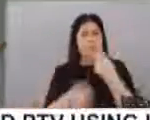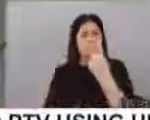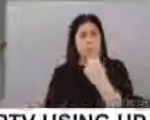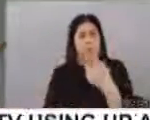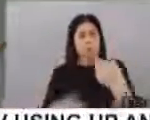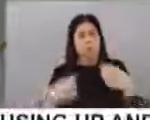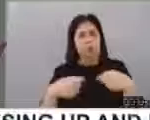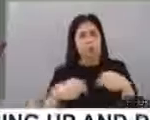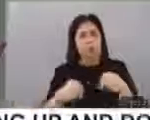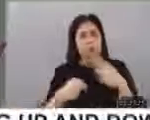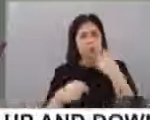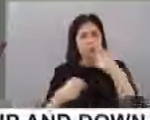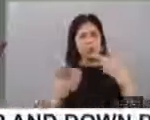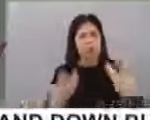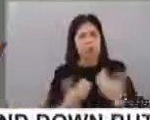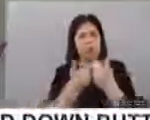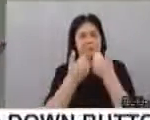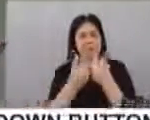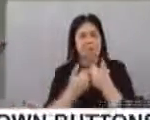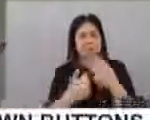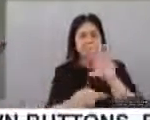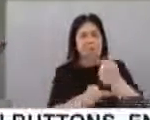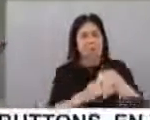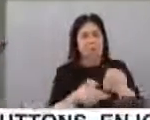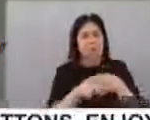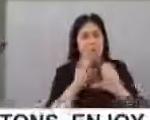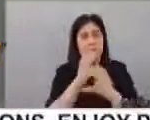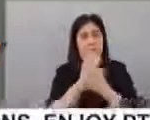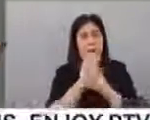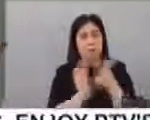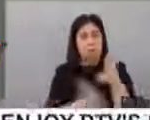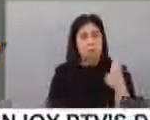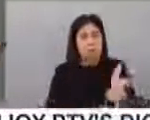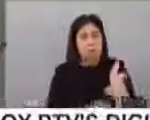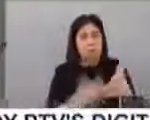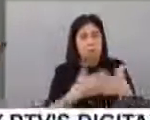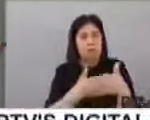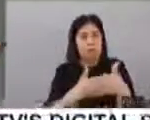paggamutan pa. Patuloy pang iniimbestigahan ng mga otoridad ang aksidente.